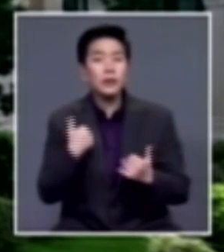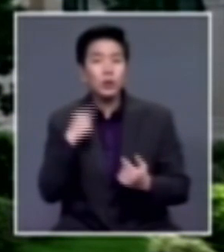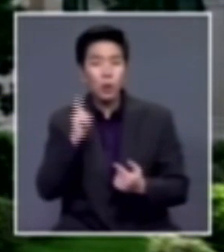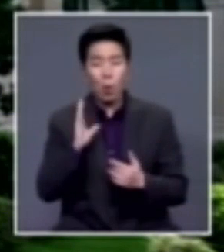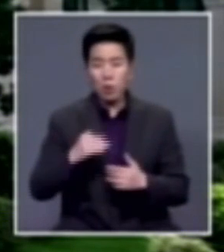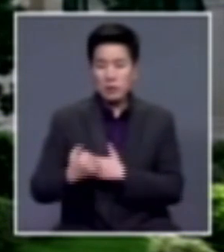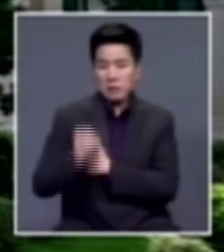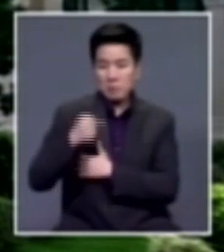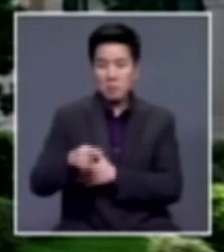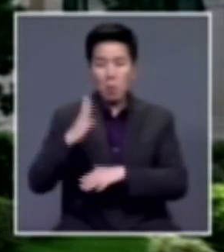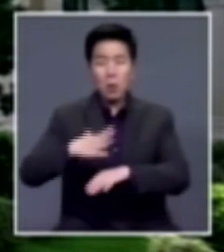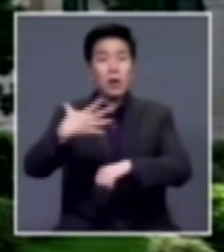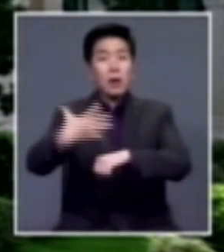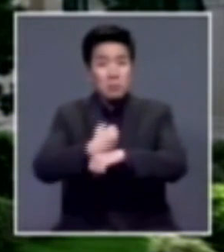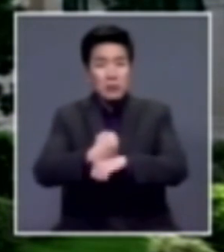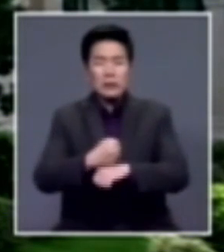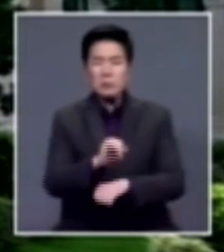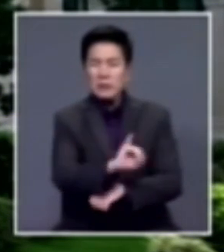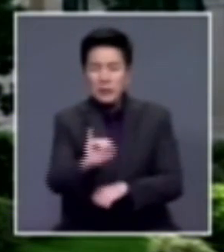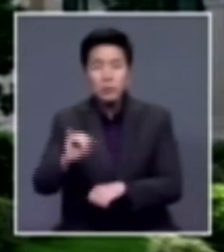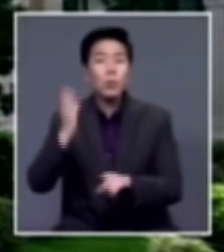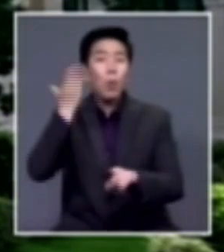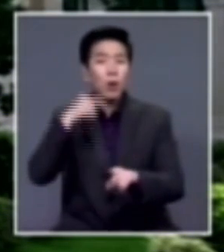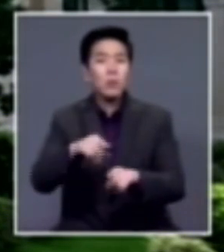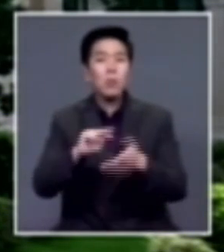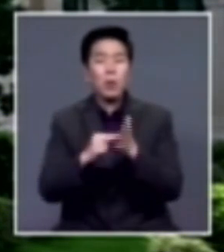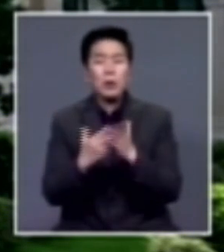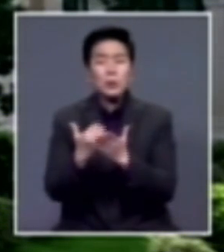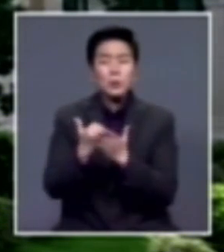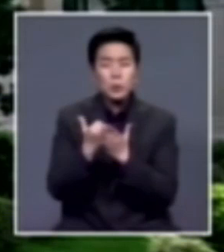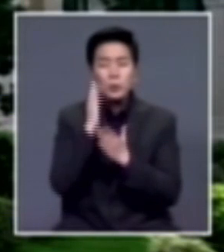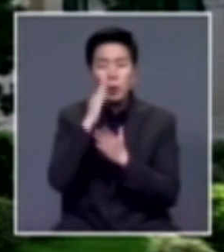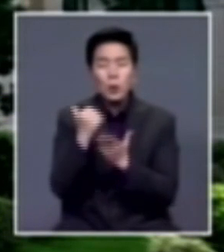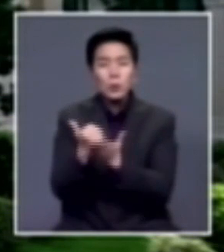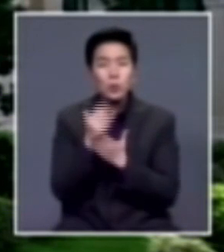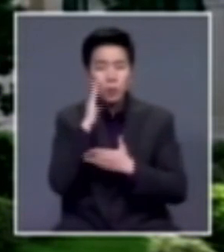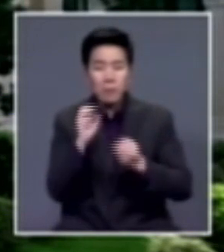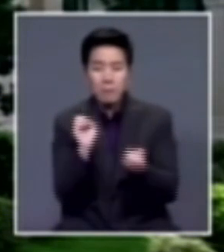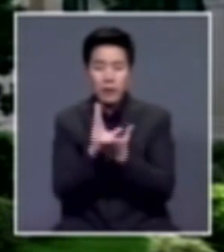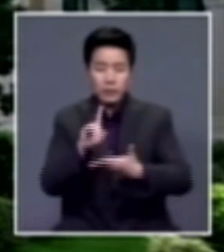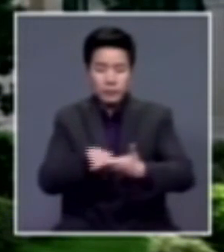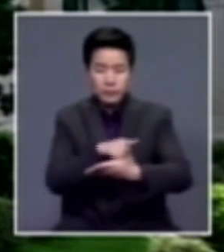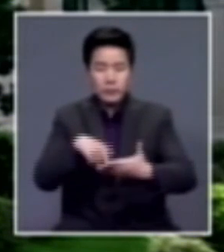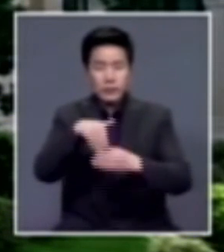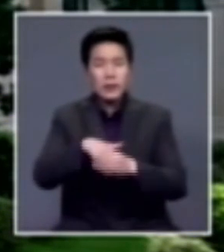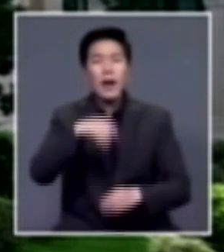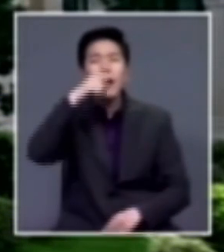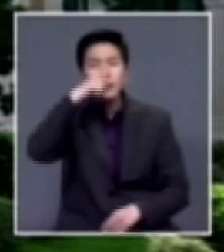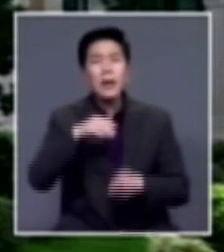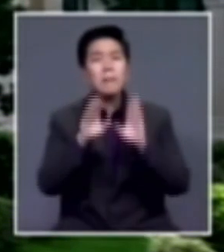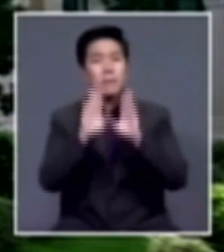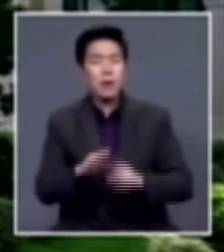ผู้มีอิทธิพลบ้างนักการเมืองไม่ดีบ้างนะครับก็จะกลายเป็นหนี้บุญคุณส่งผลต่อการเลือกตั้งเพราะนิสัยคนไทยก็คือเกรงใจค